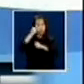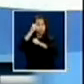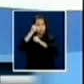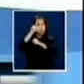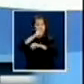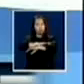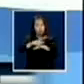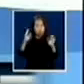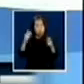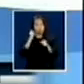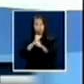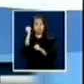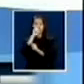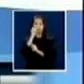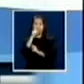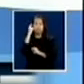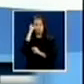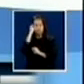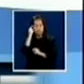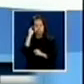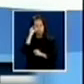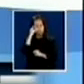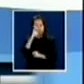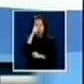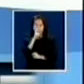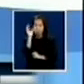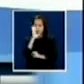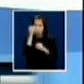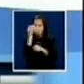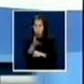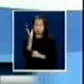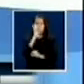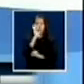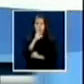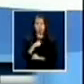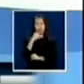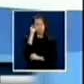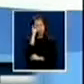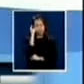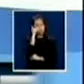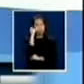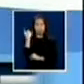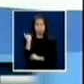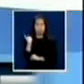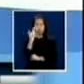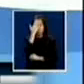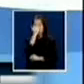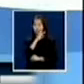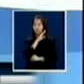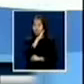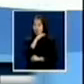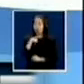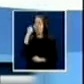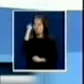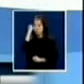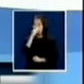ลงได้โดยให้เกิดการสูญเสียน้อยที่สุดเราทราบดีว่าถ้าหากก็มีการเข้าไปสลายการชุ